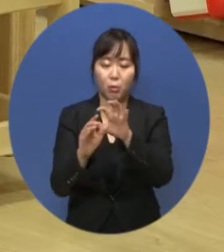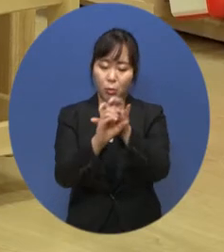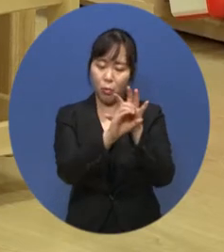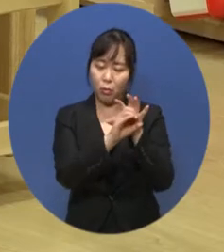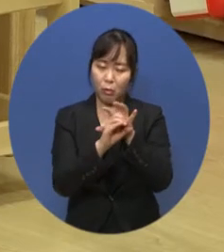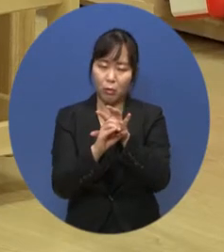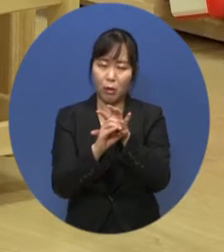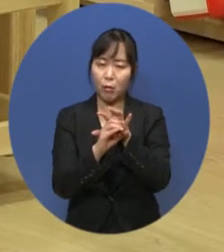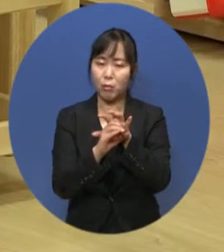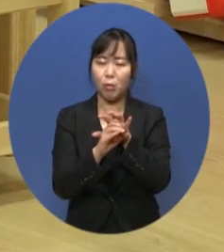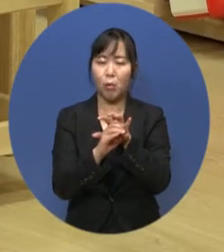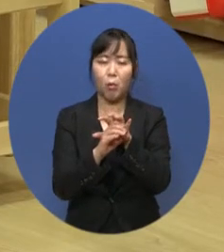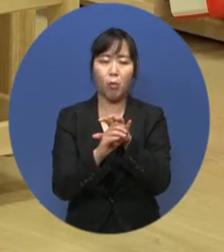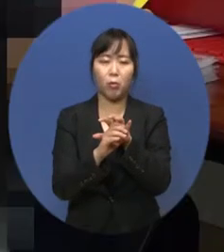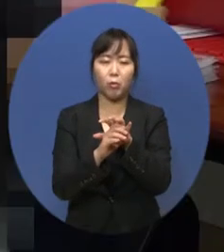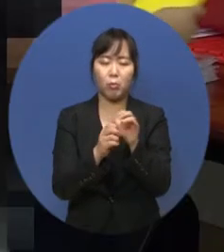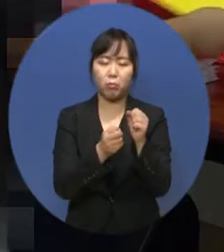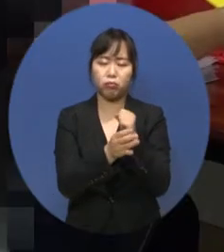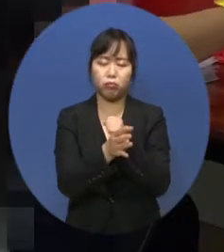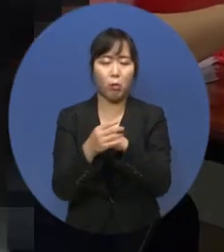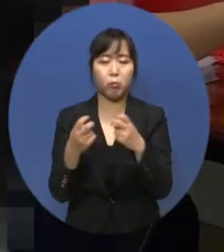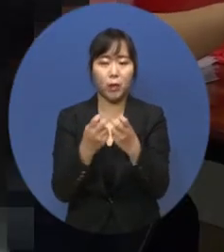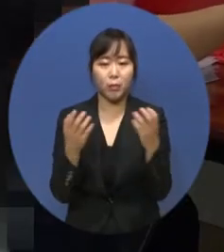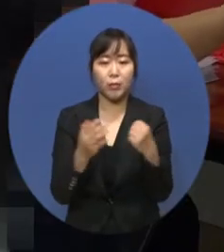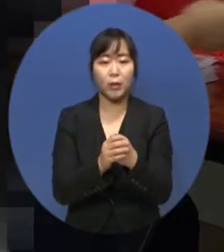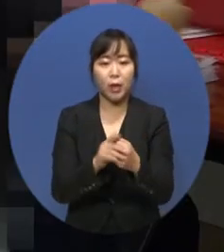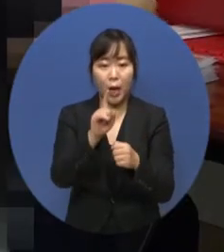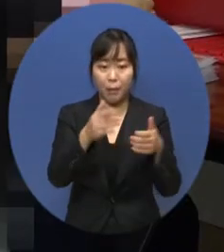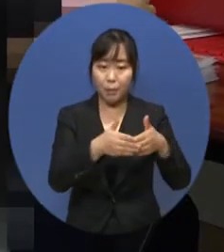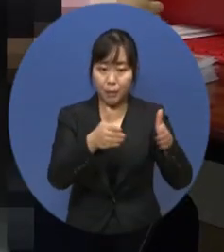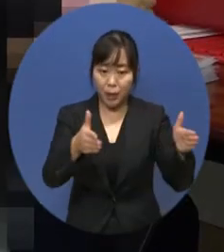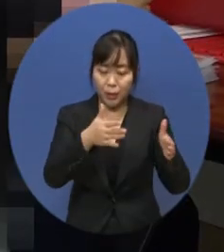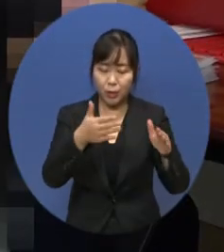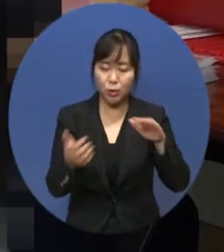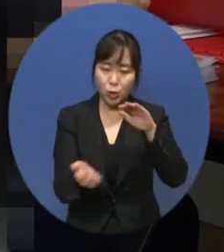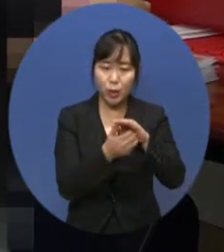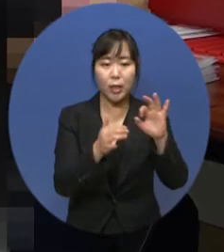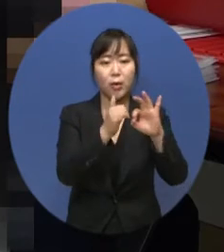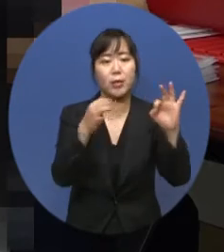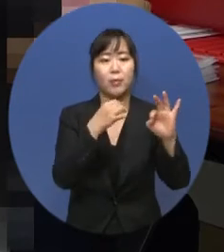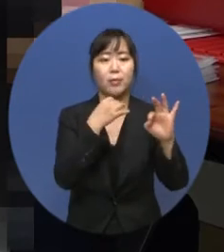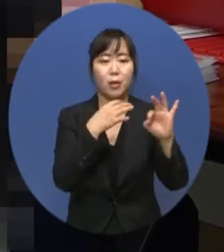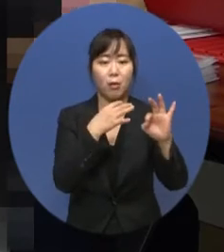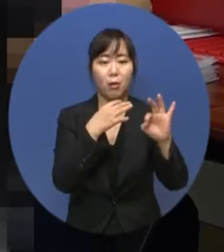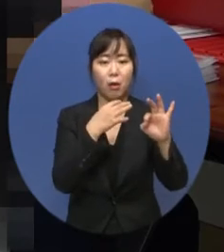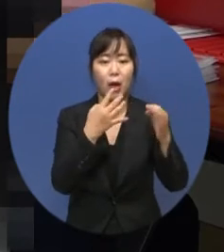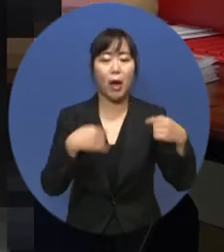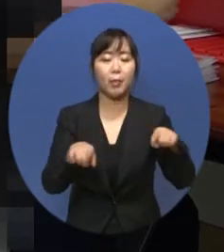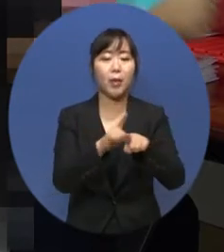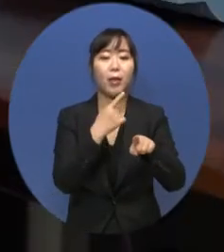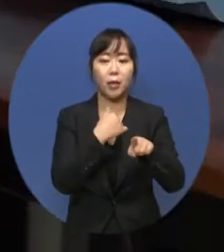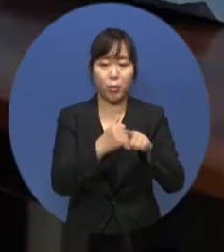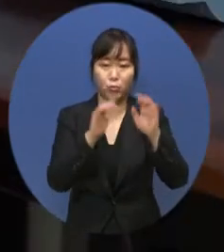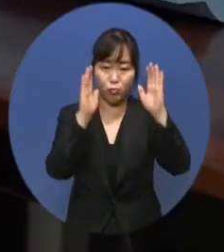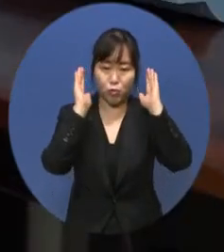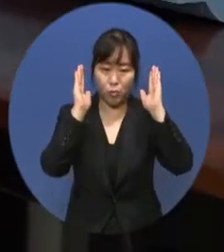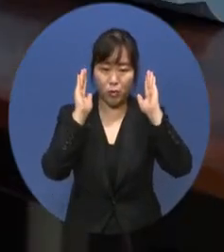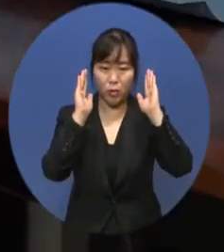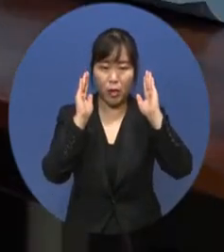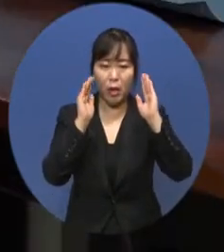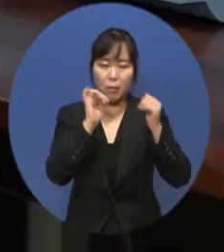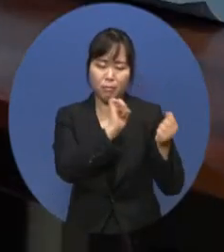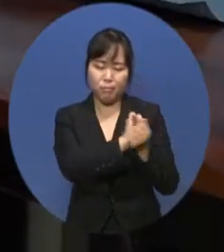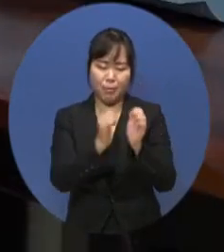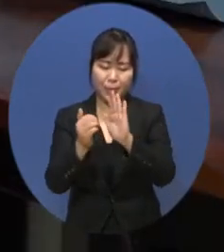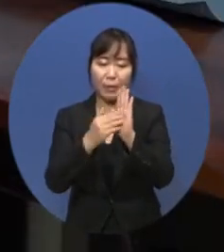영향을 피해갈 수는 없었습니다. 한 교실에 최대 10명까지 동시에 진행됐던 수업은 감염